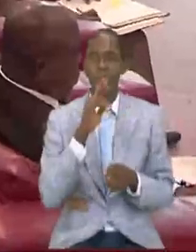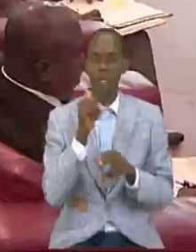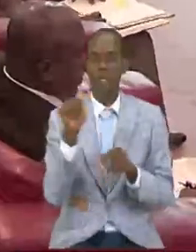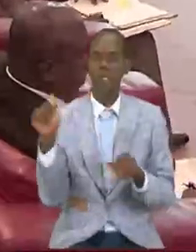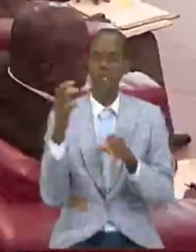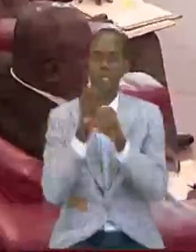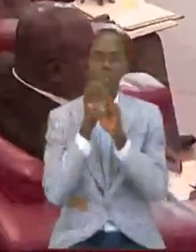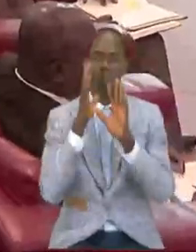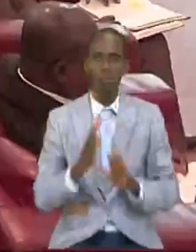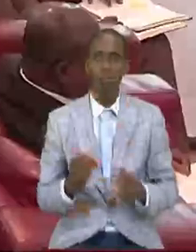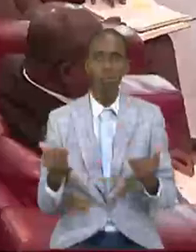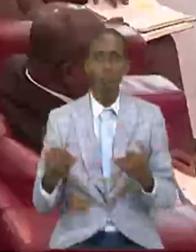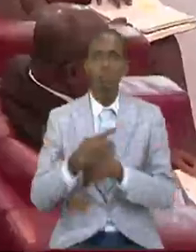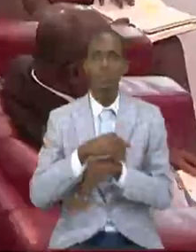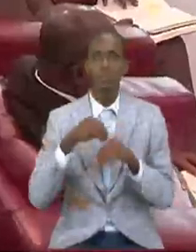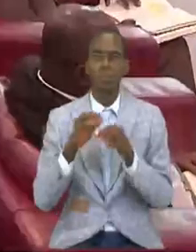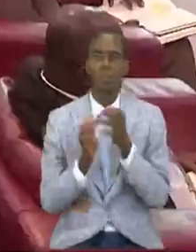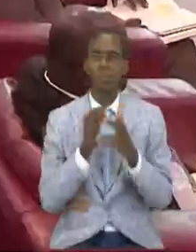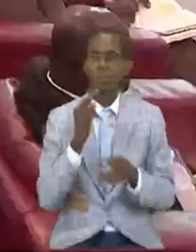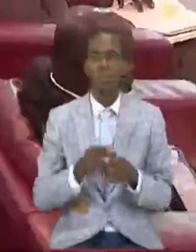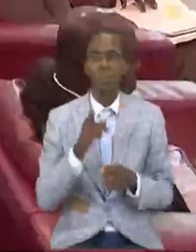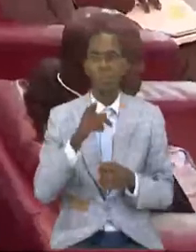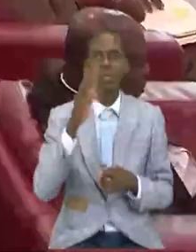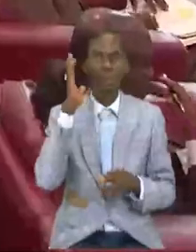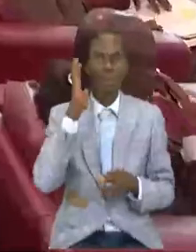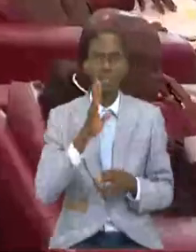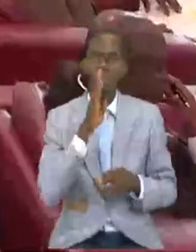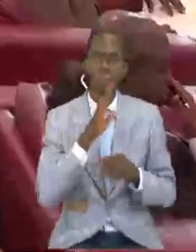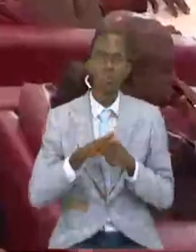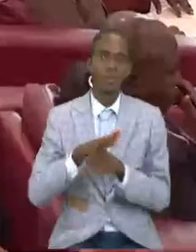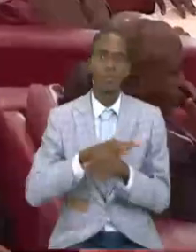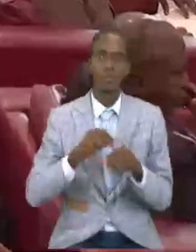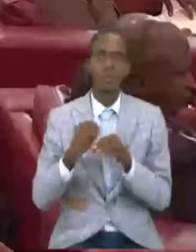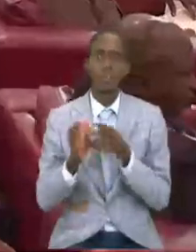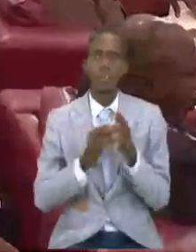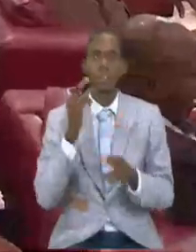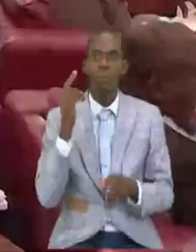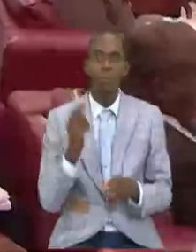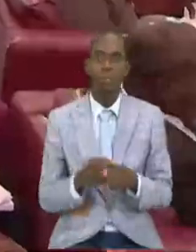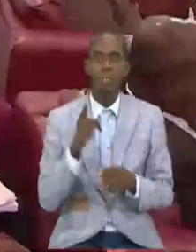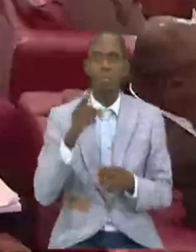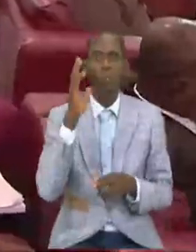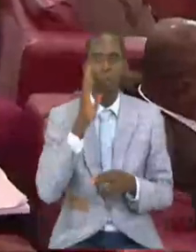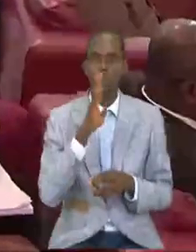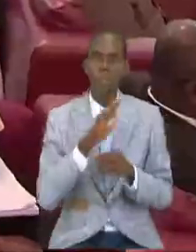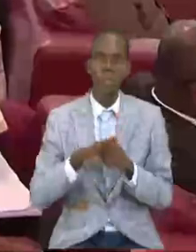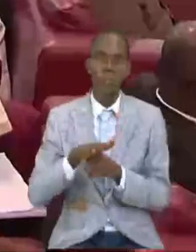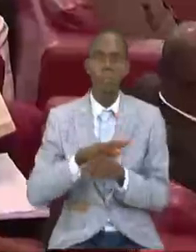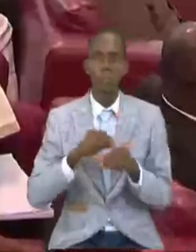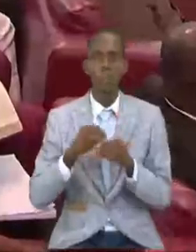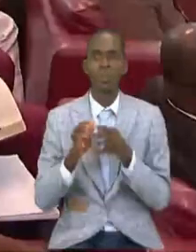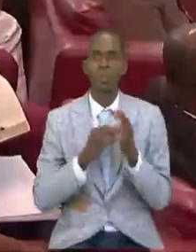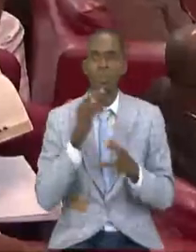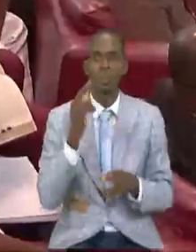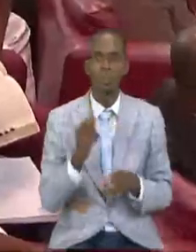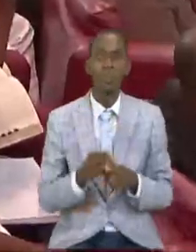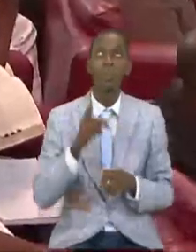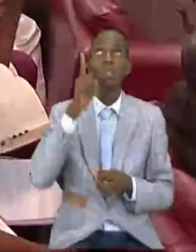un receveur ce jour. Vous serez plein. Vous serez...